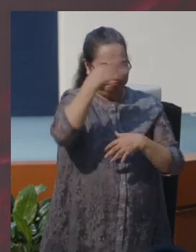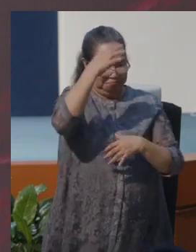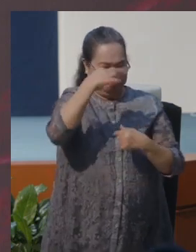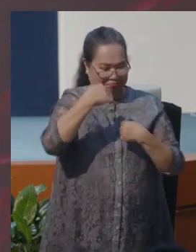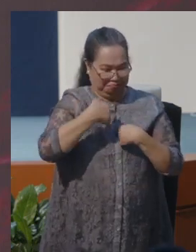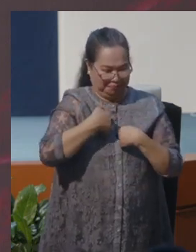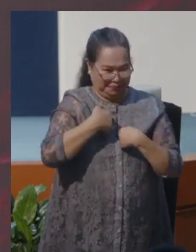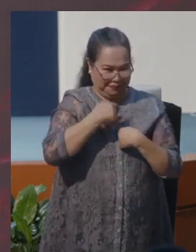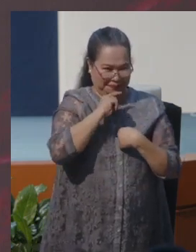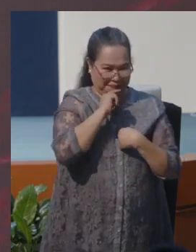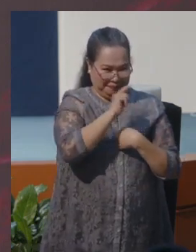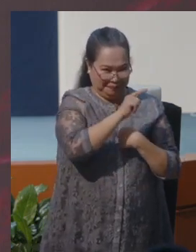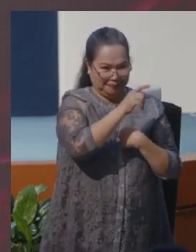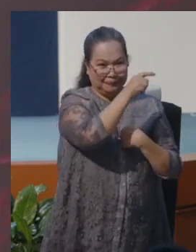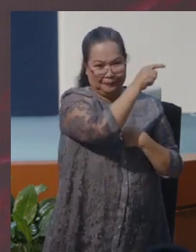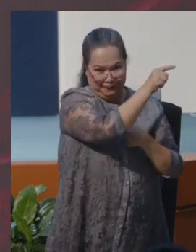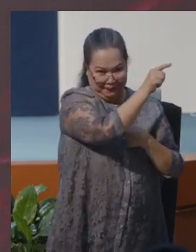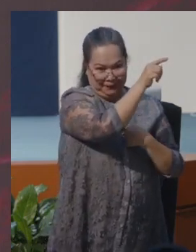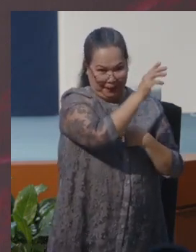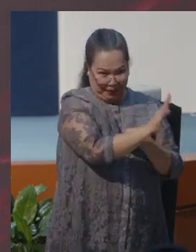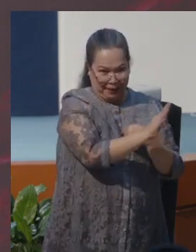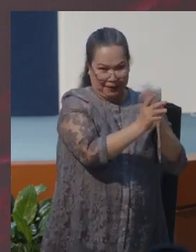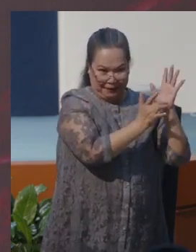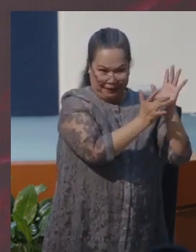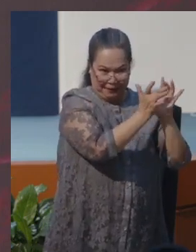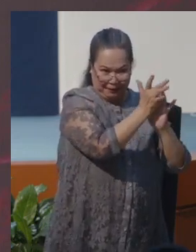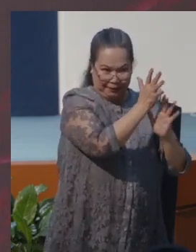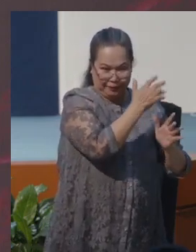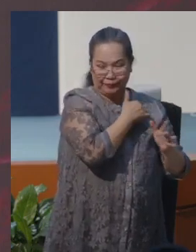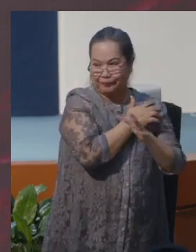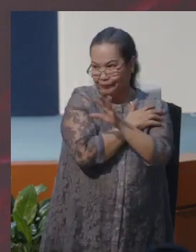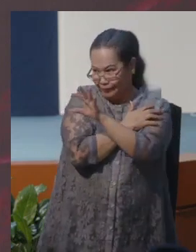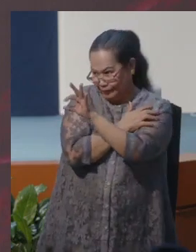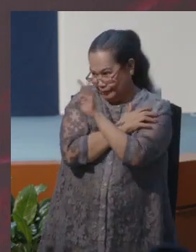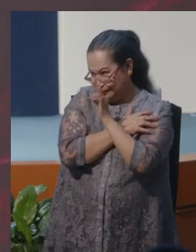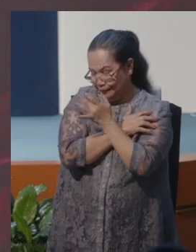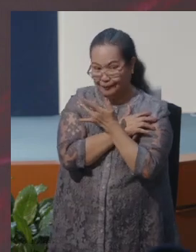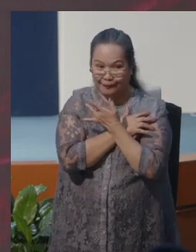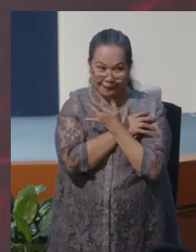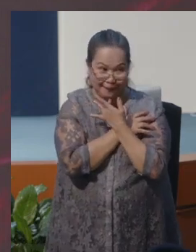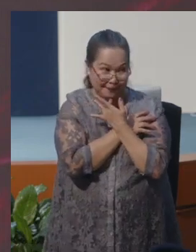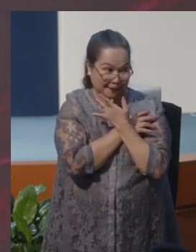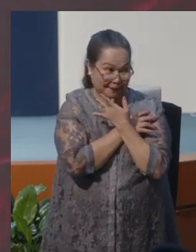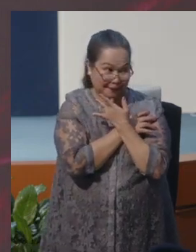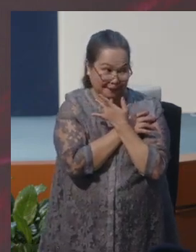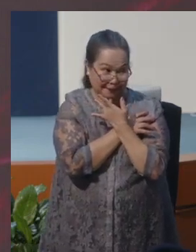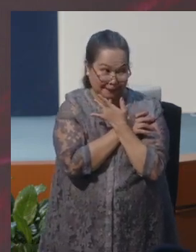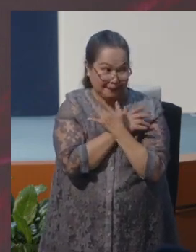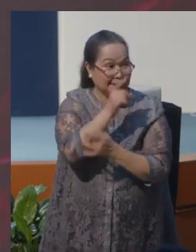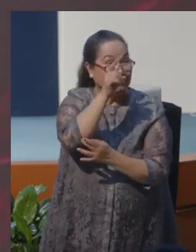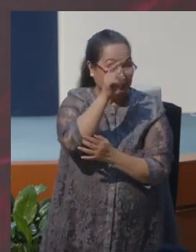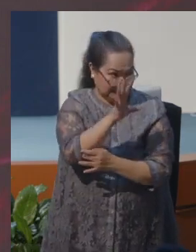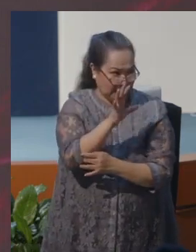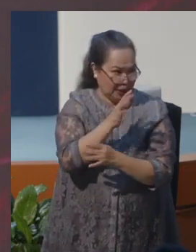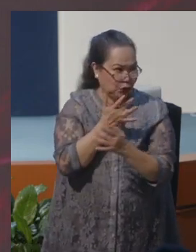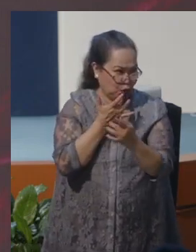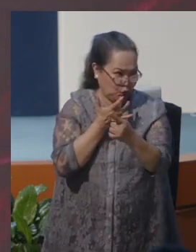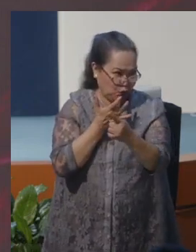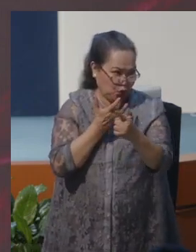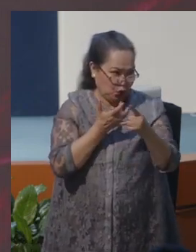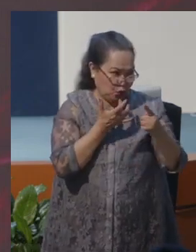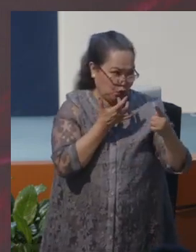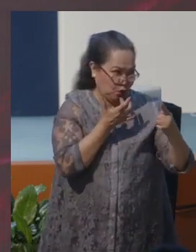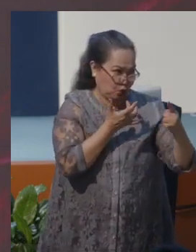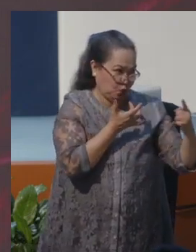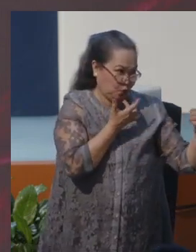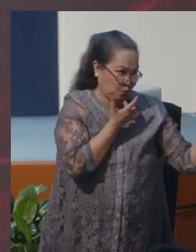dahil He desired them. Gusto niya sila. Sila ang napusuan ng ating Panginoon.